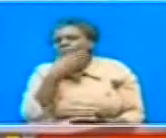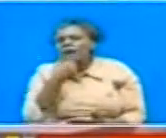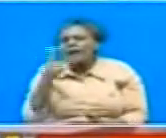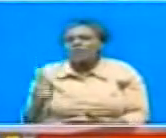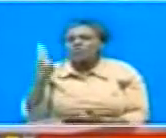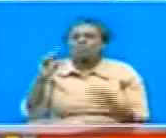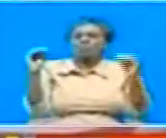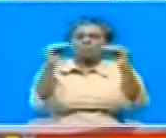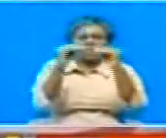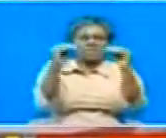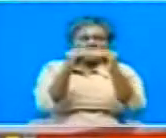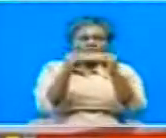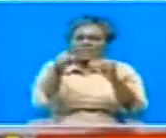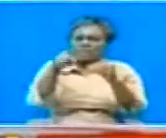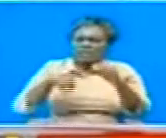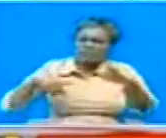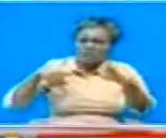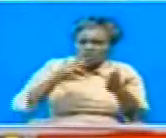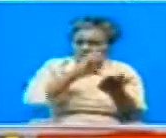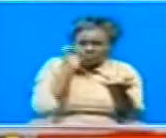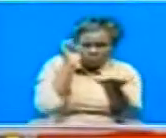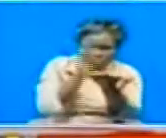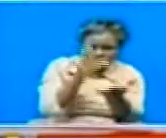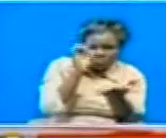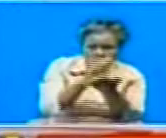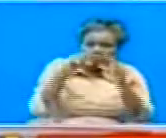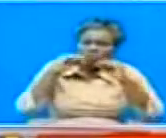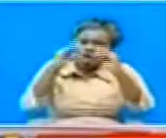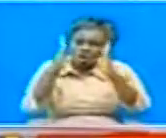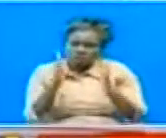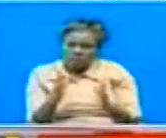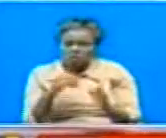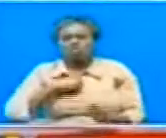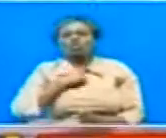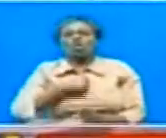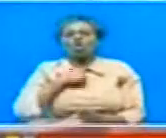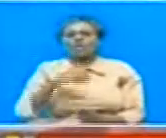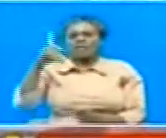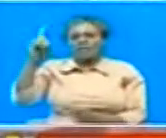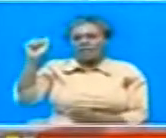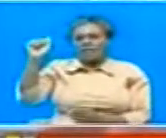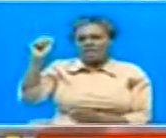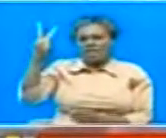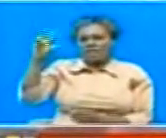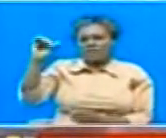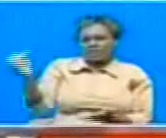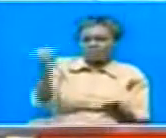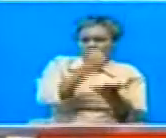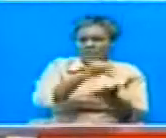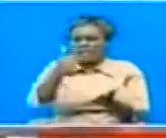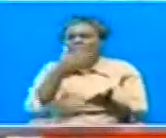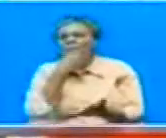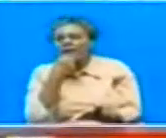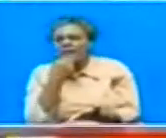jana walimpiga kalamu kocha wao Van Hal, kundradi David Moyes. David Moyes. Wakamsajili huyu Van Hal. Van